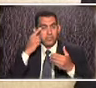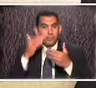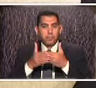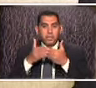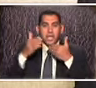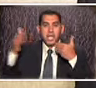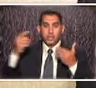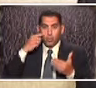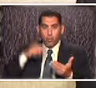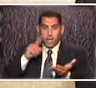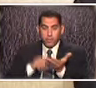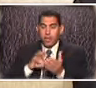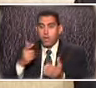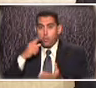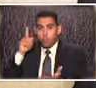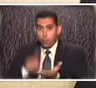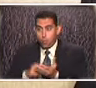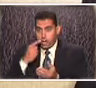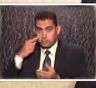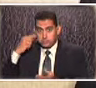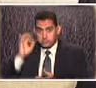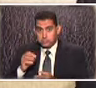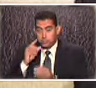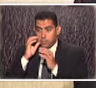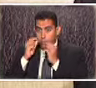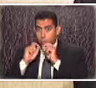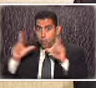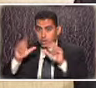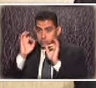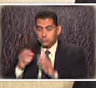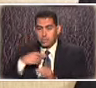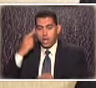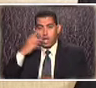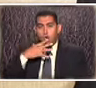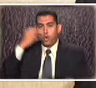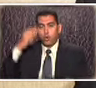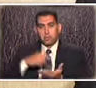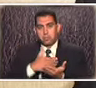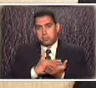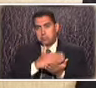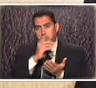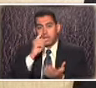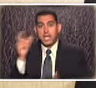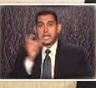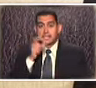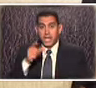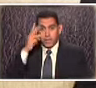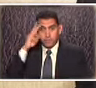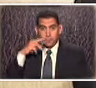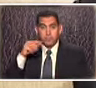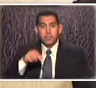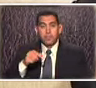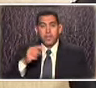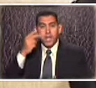والذين يتحدثون بواقعيه يغيب عنهم الجانب الروحي يقولون ان الاسلام في الاسلام في